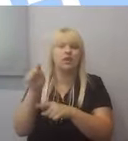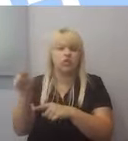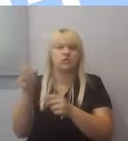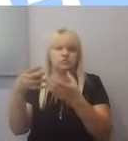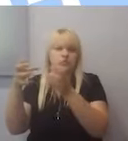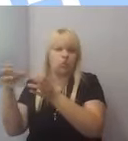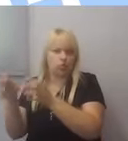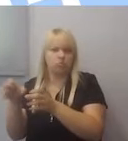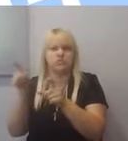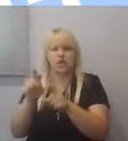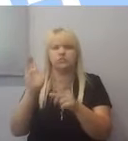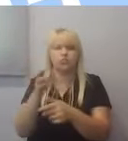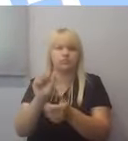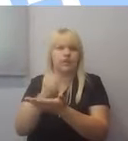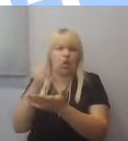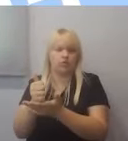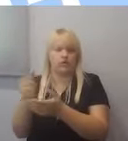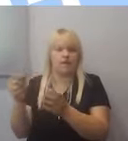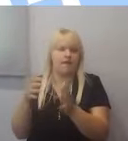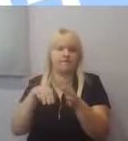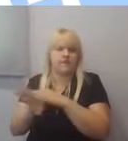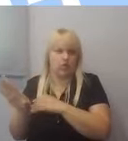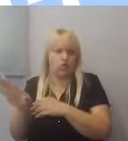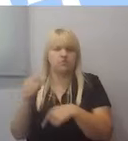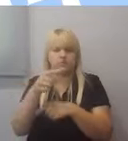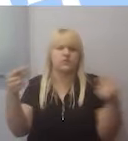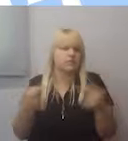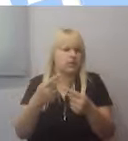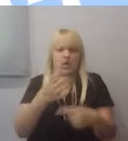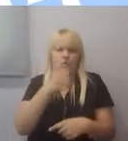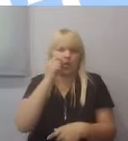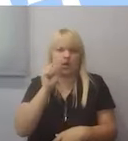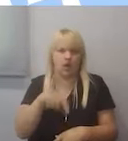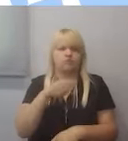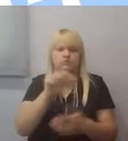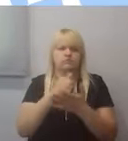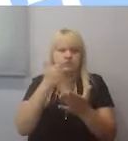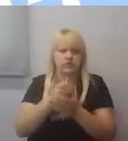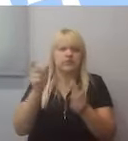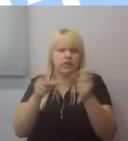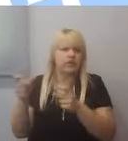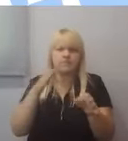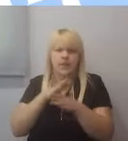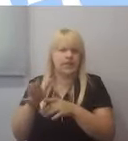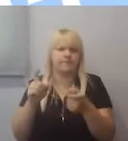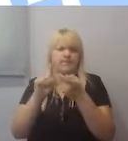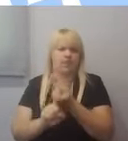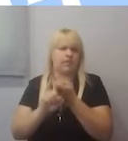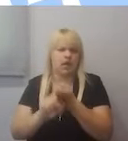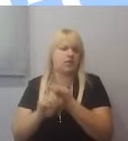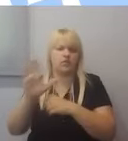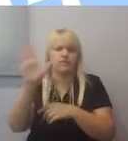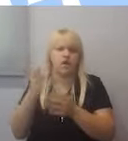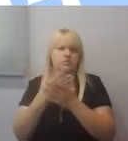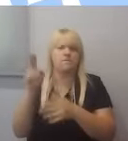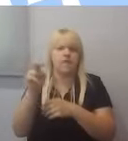prioritāri evakuējamas ja viņas pa liekam arī sakrita ar ukrainu tas ir primāri tie tie cilvēki kas ir pilnīgi atkarīgi no valsts tas ir kaut kāds valsts pansionāti